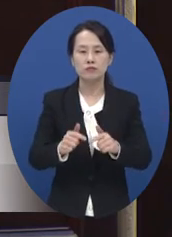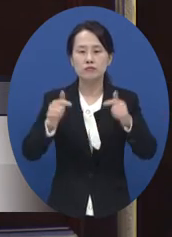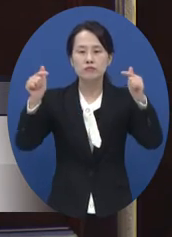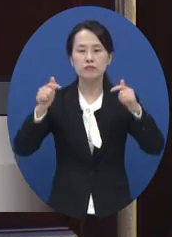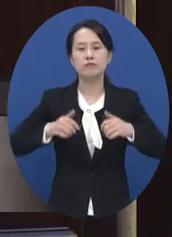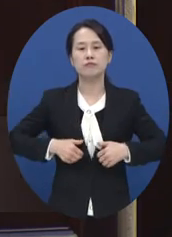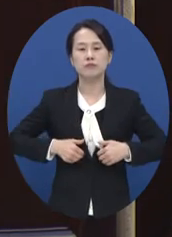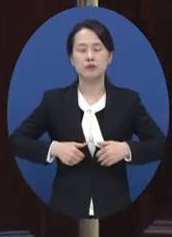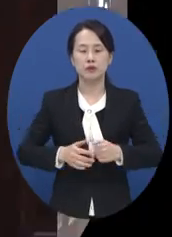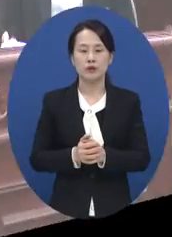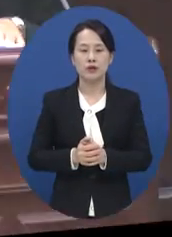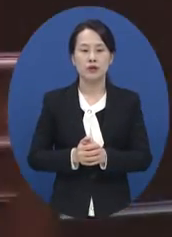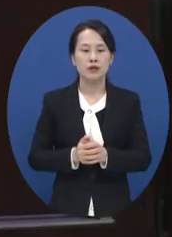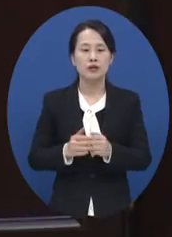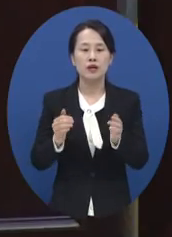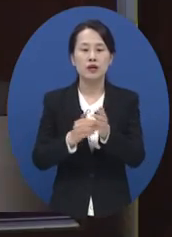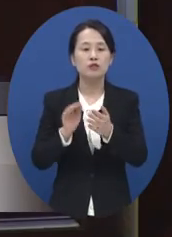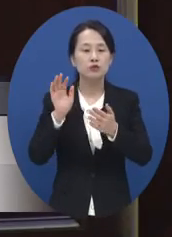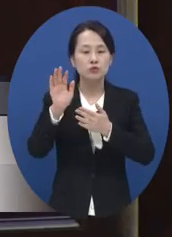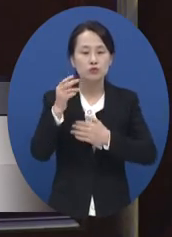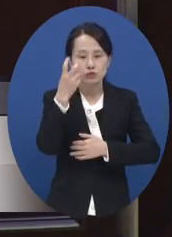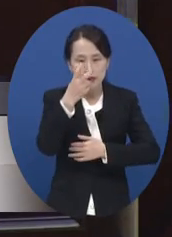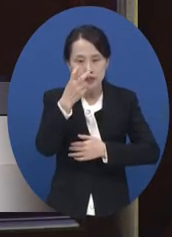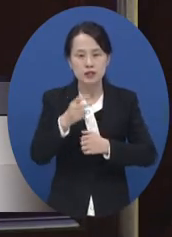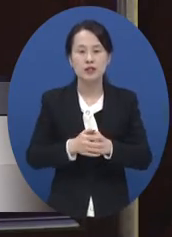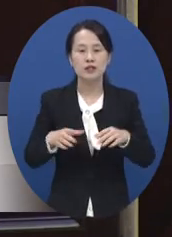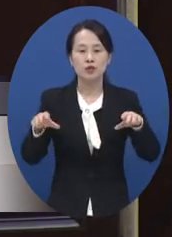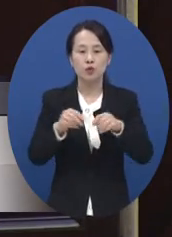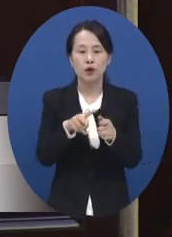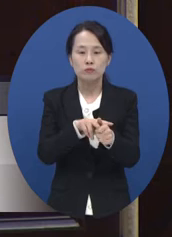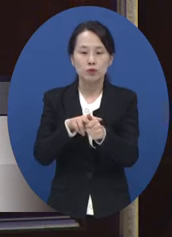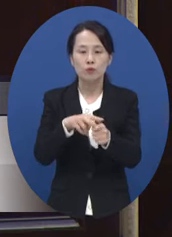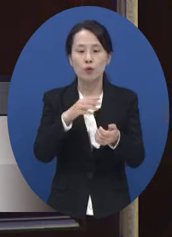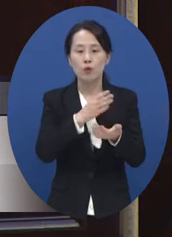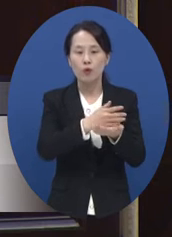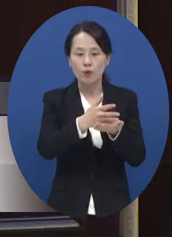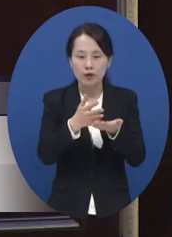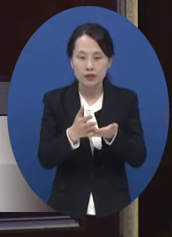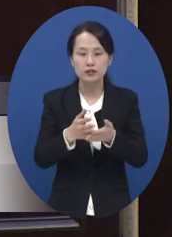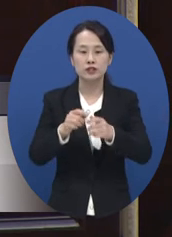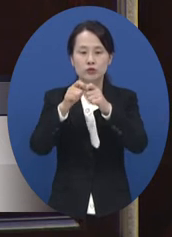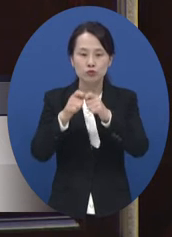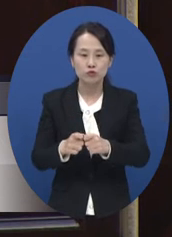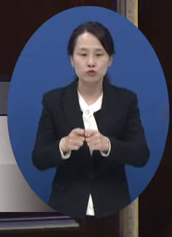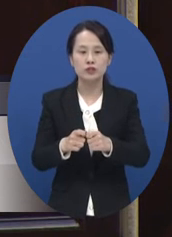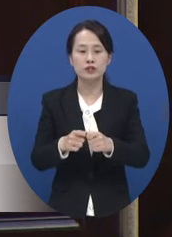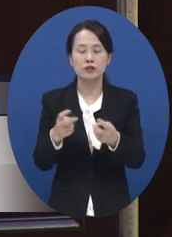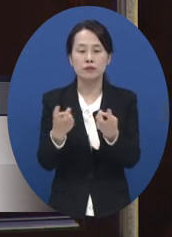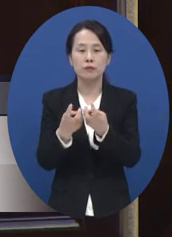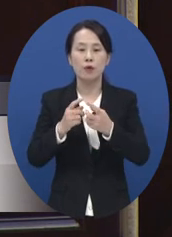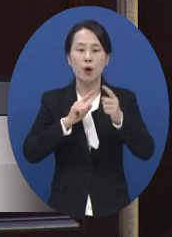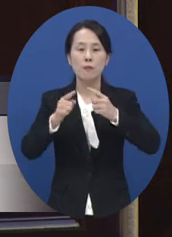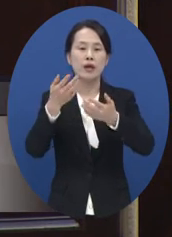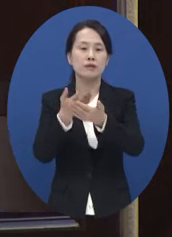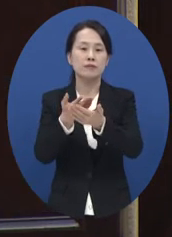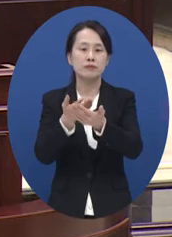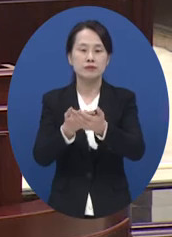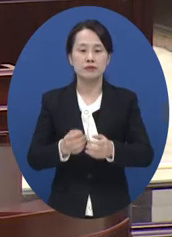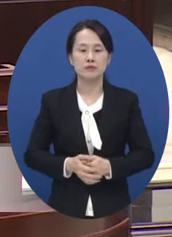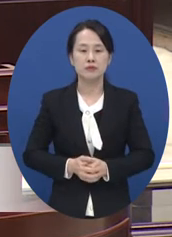강력하게 들려 가야 합니다 사후관리 중앙 메뉴얼 등 구체적인 종합 대책을 말씀해 주시기